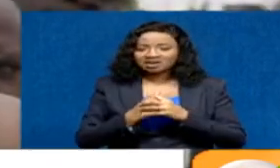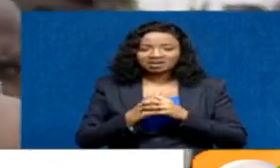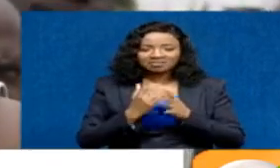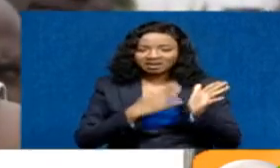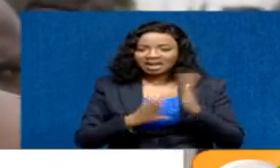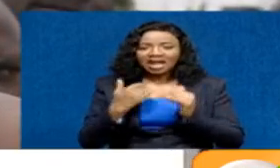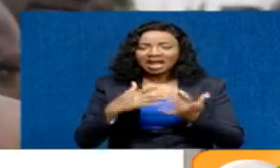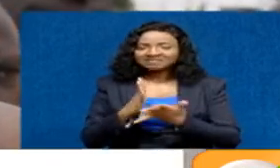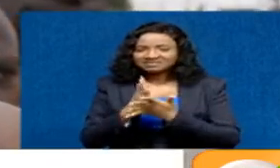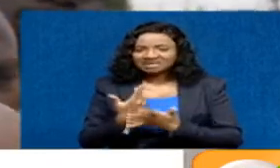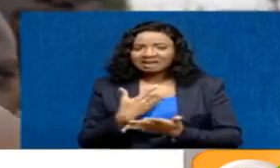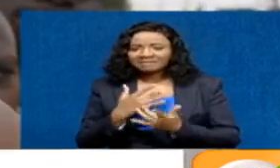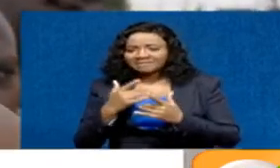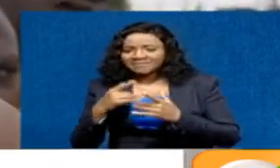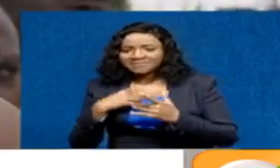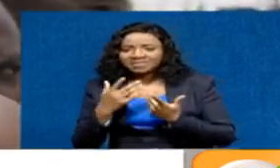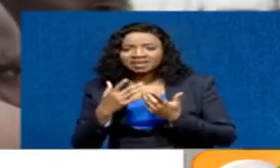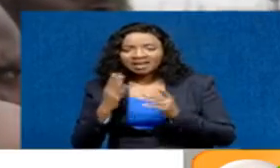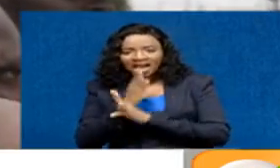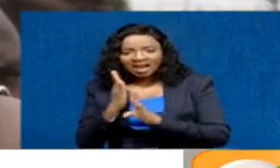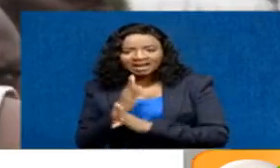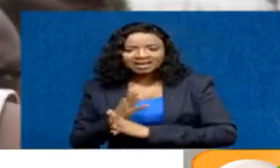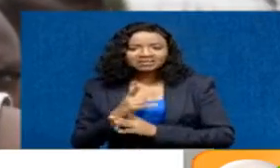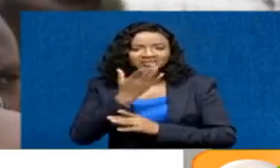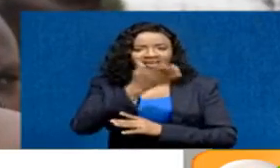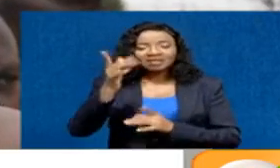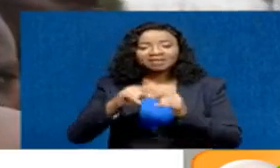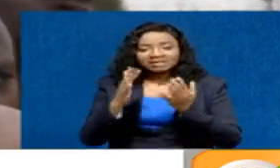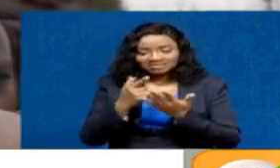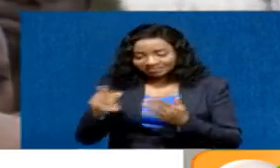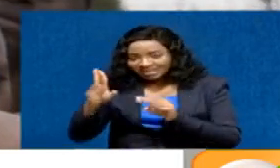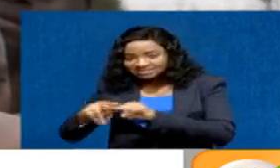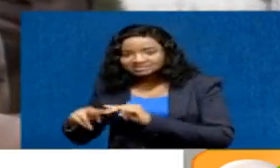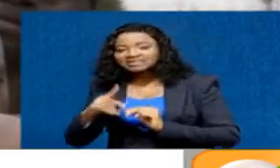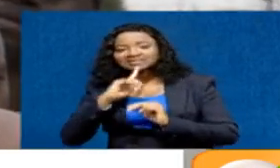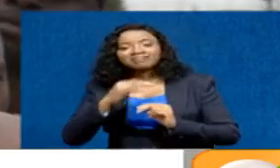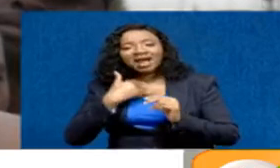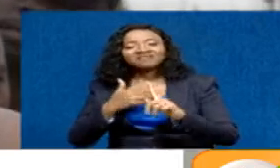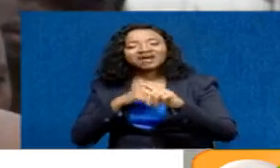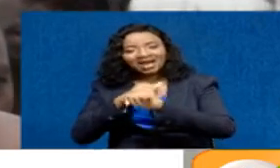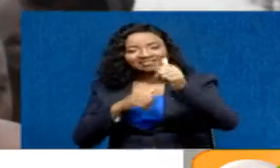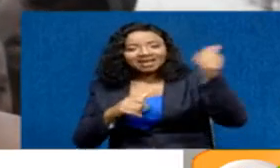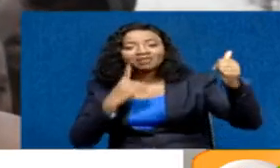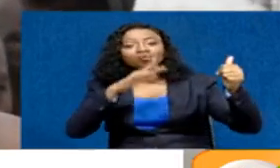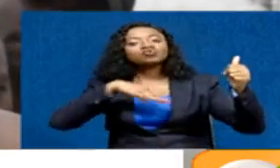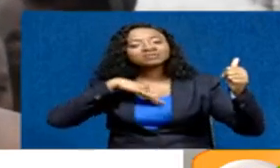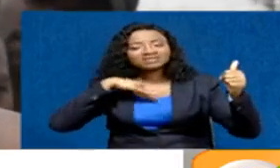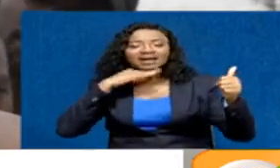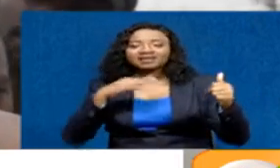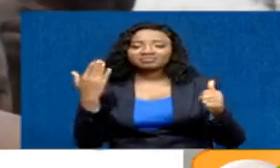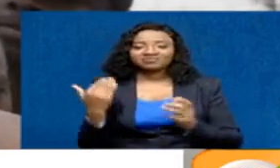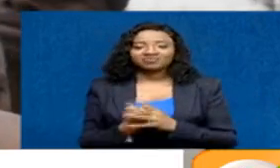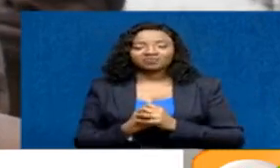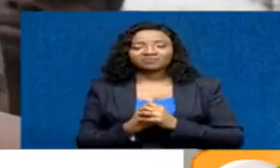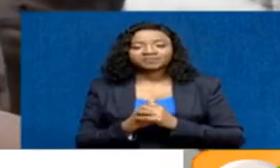Kuna watu wanafungua, wanaenda wanatoa wale wako ndani, lakini wale walikuwa wameketi pale chini walisema wako na wenzao ambao wameaga.